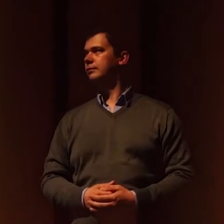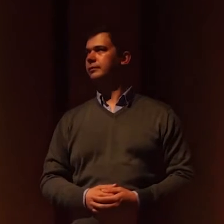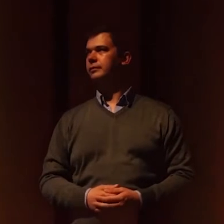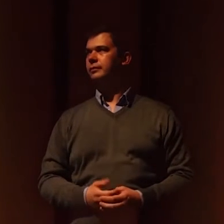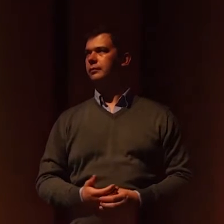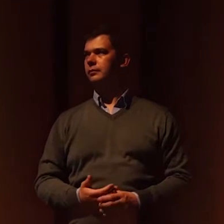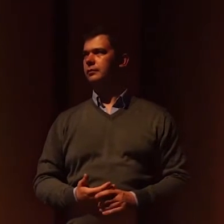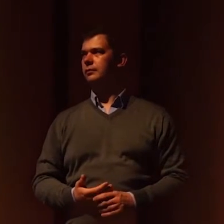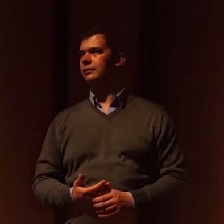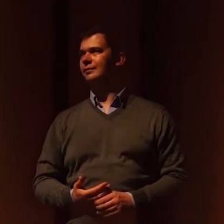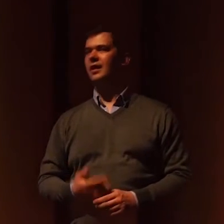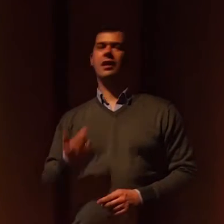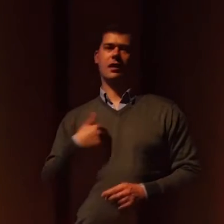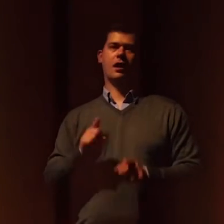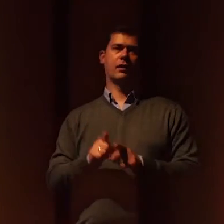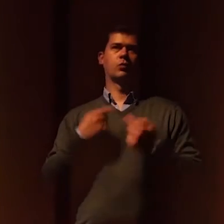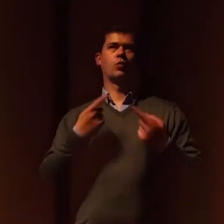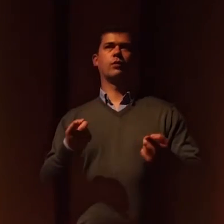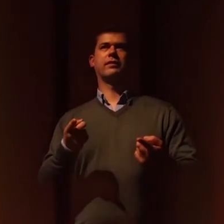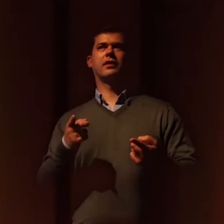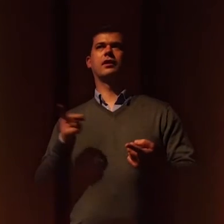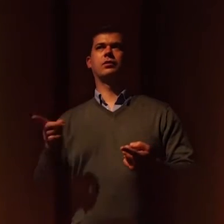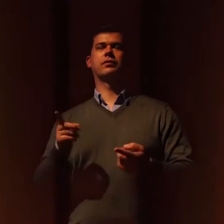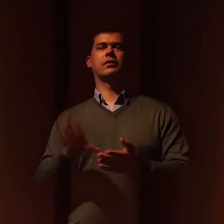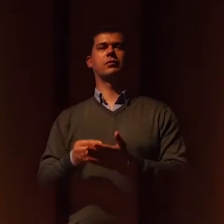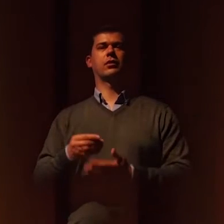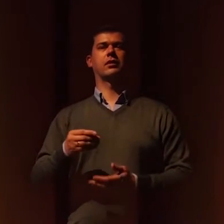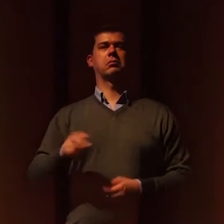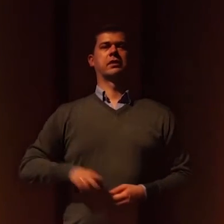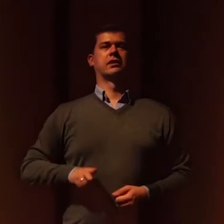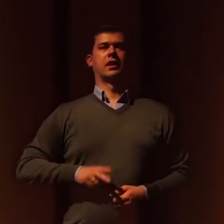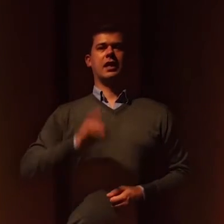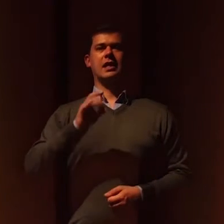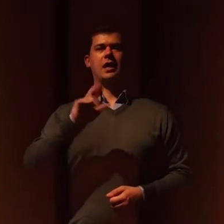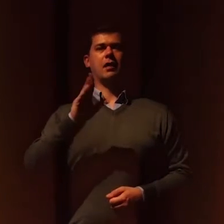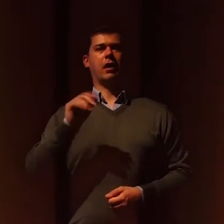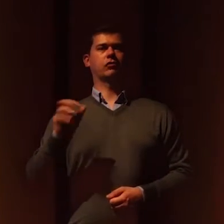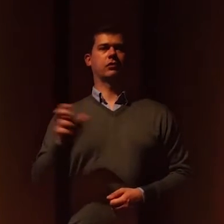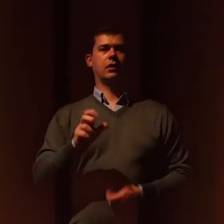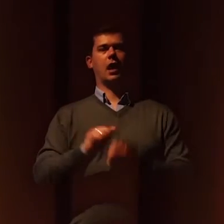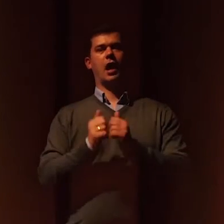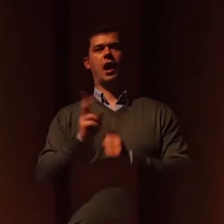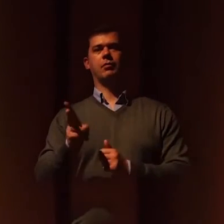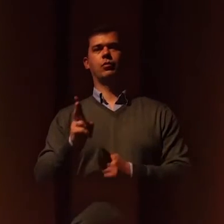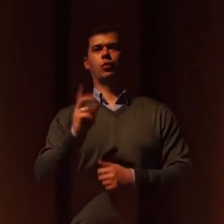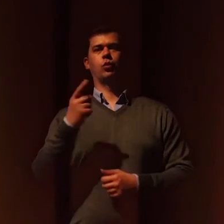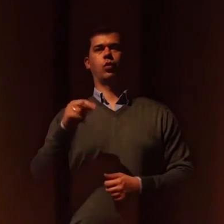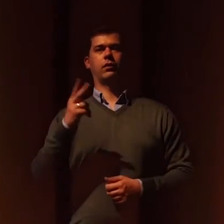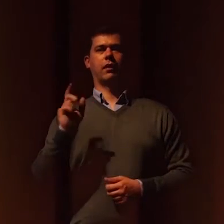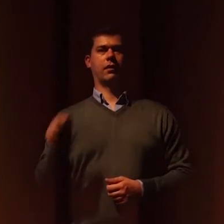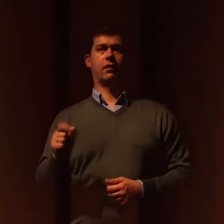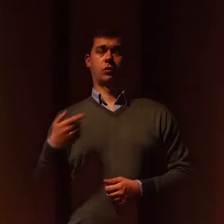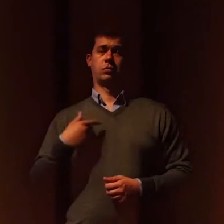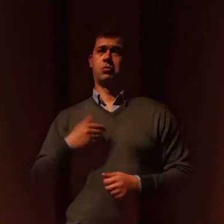ja tak jak mówię No już w przypadku ministra Grabarczyka i w przypadku ministra budki oni się jakby zupełnie